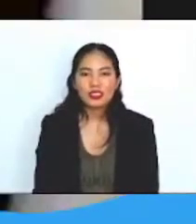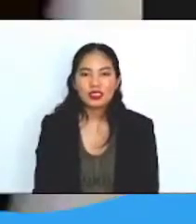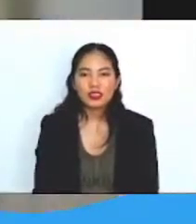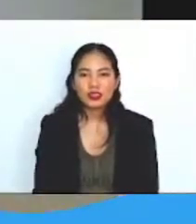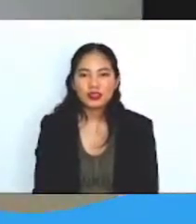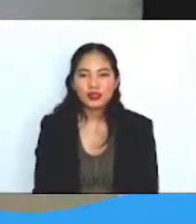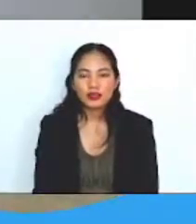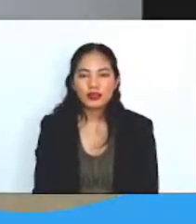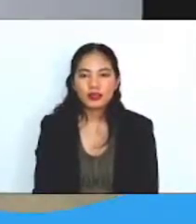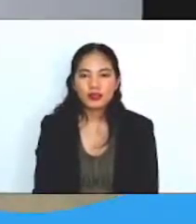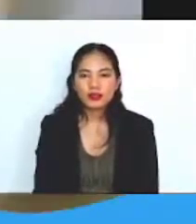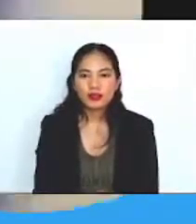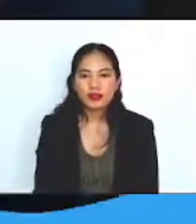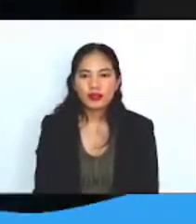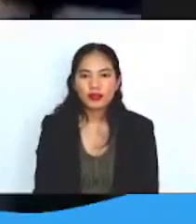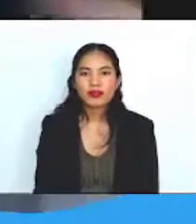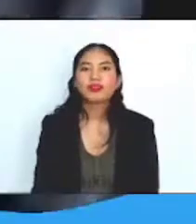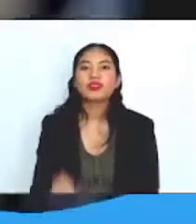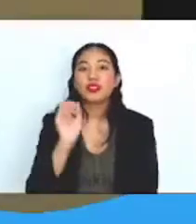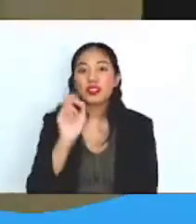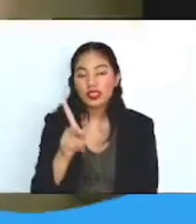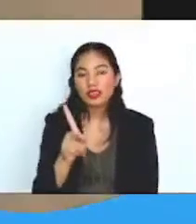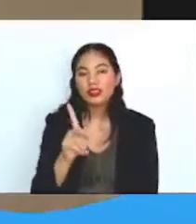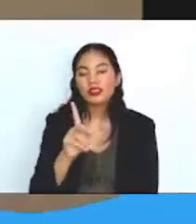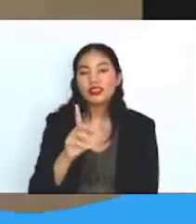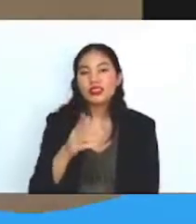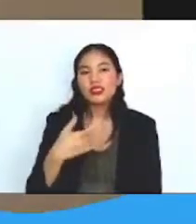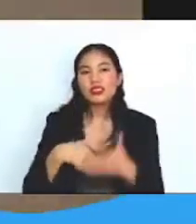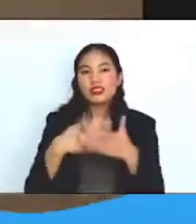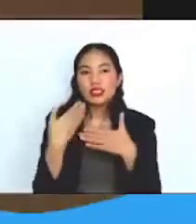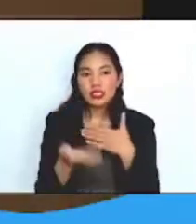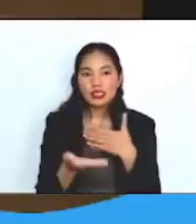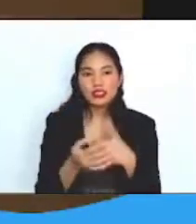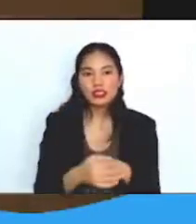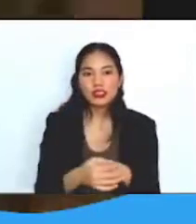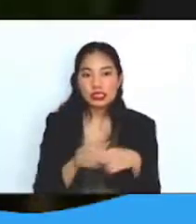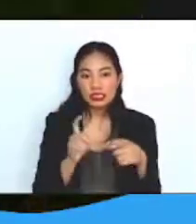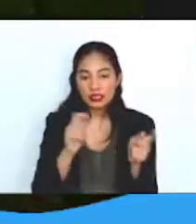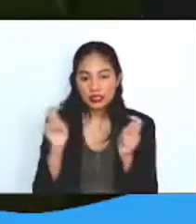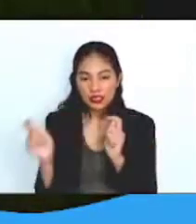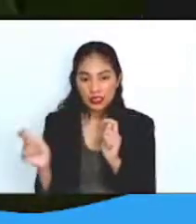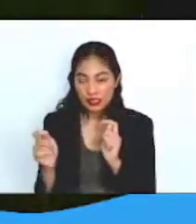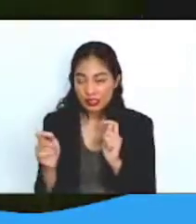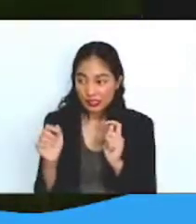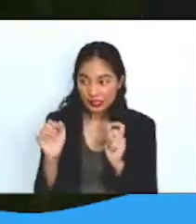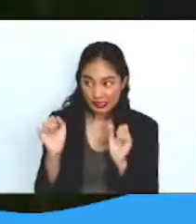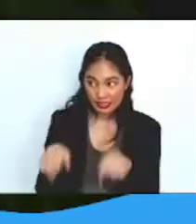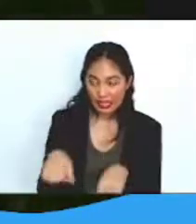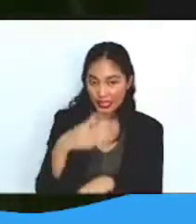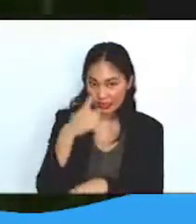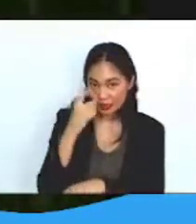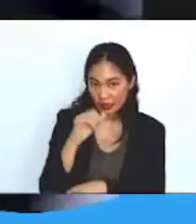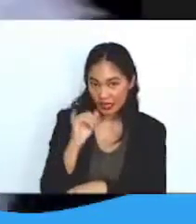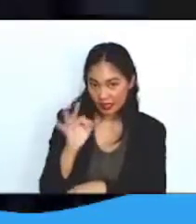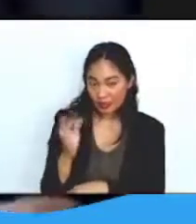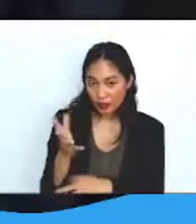Opo. Pupunta tayo dito, ha? You could ask me questions now if you want. Sir Pam, can you see me? Can you see me from central